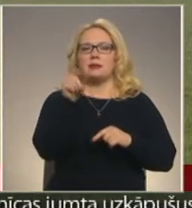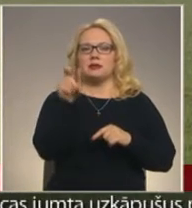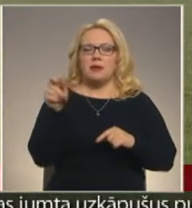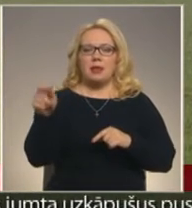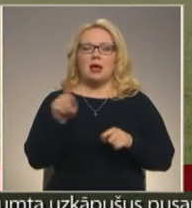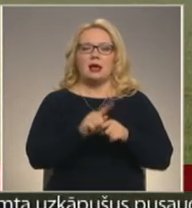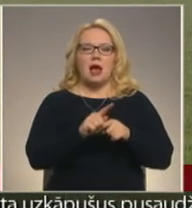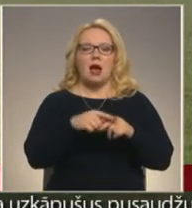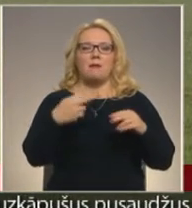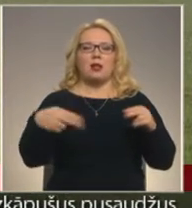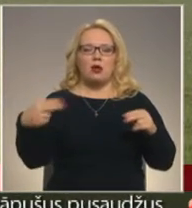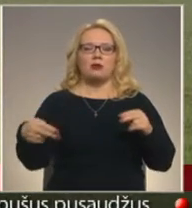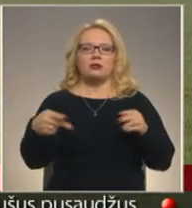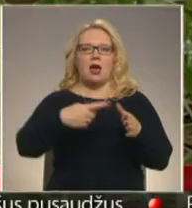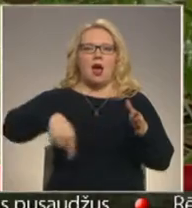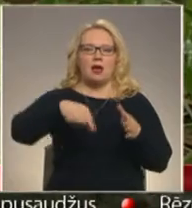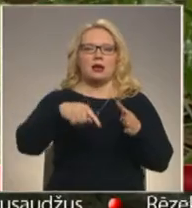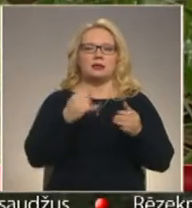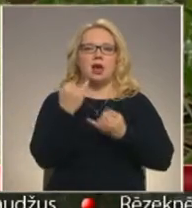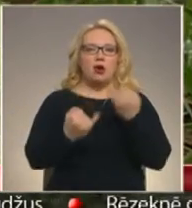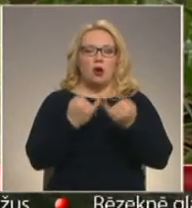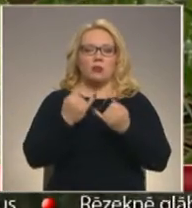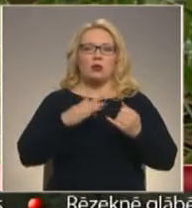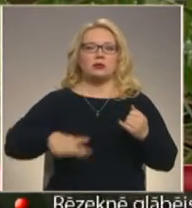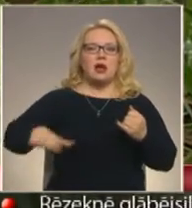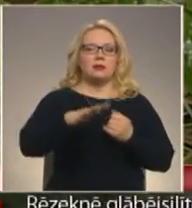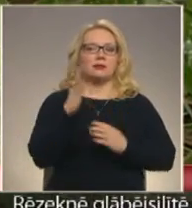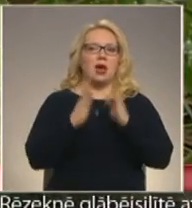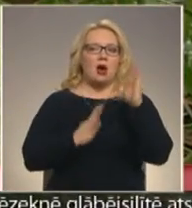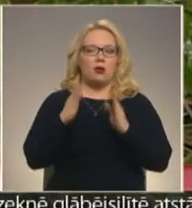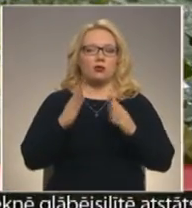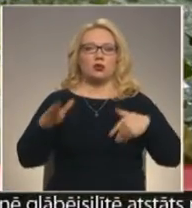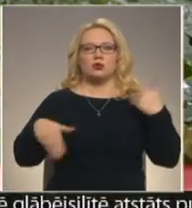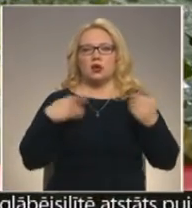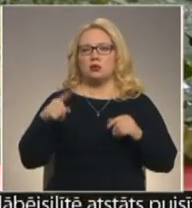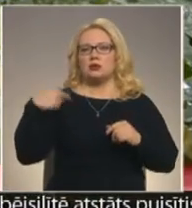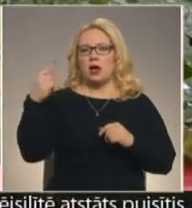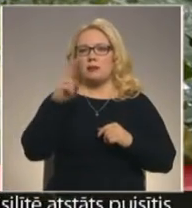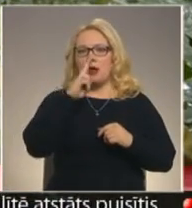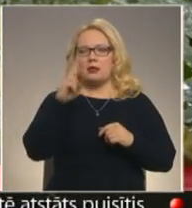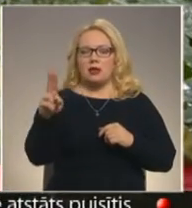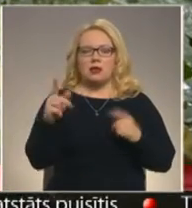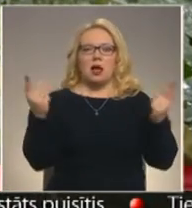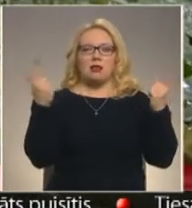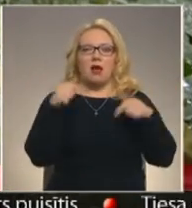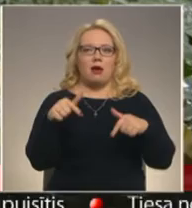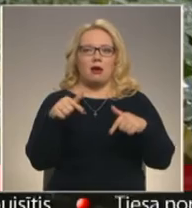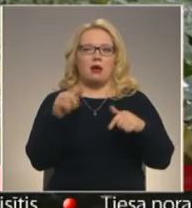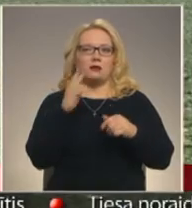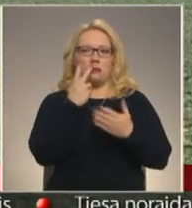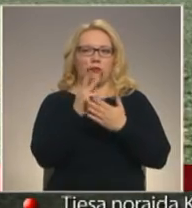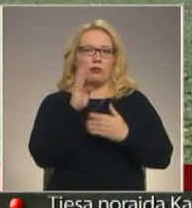kam meliorācijas aks sakopts un labības skaists sazēlus, bažas sagādā nākamās nedēļas meteoroloģiskās